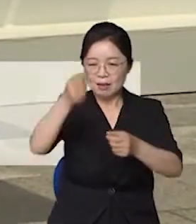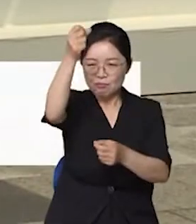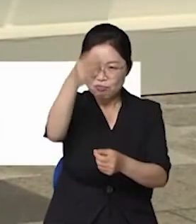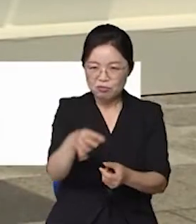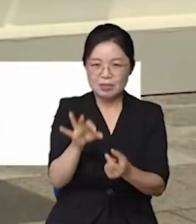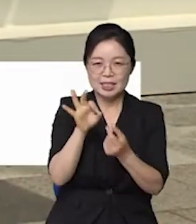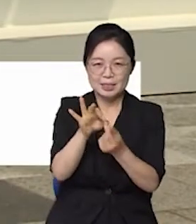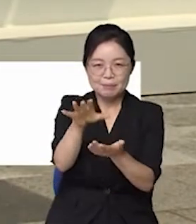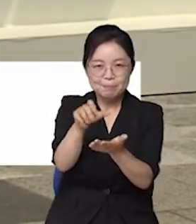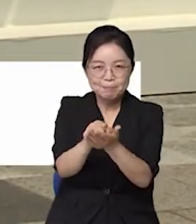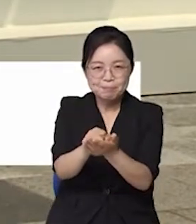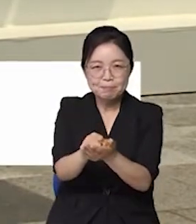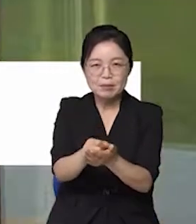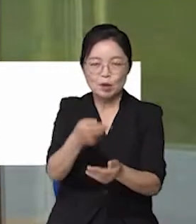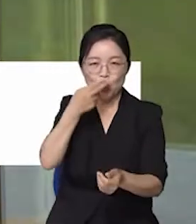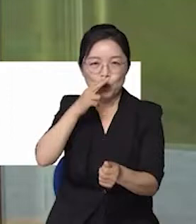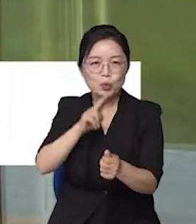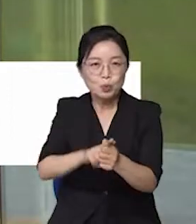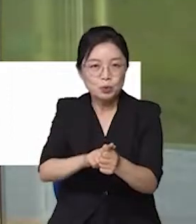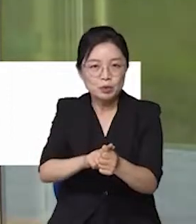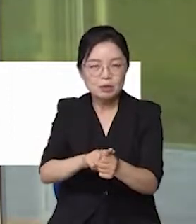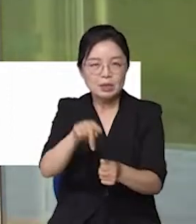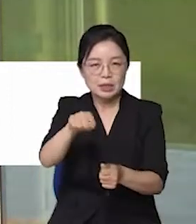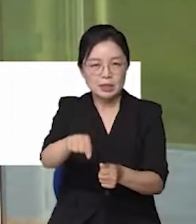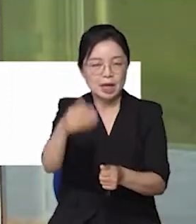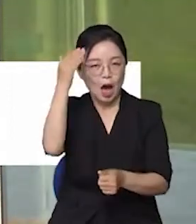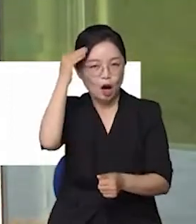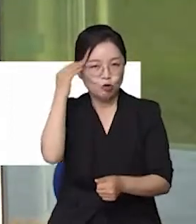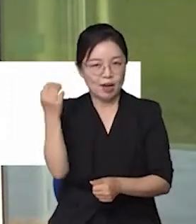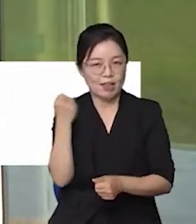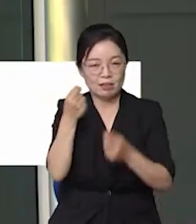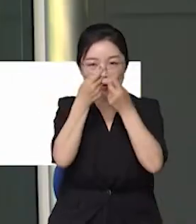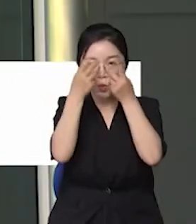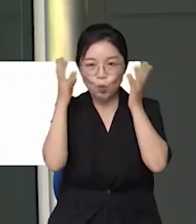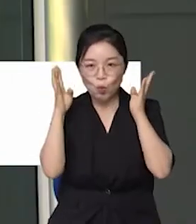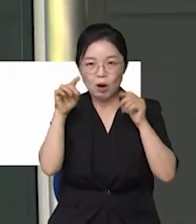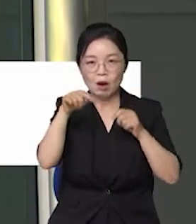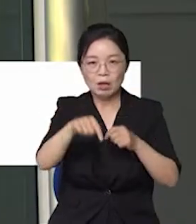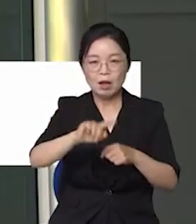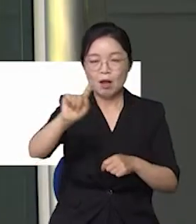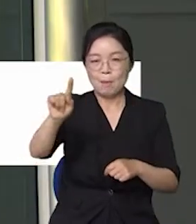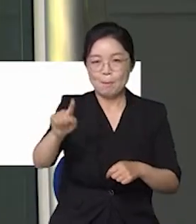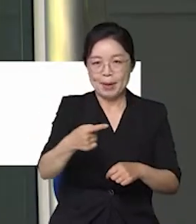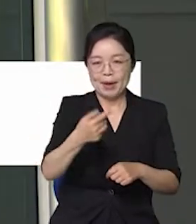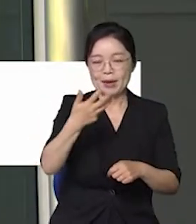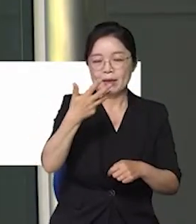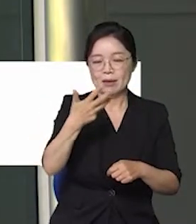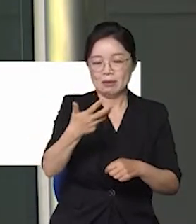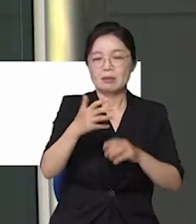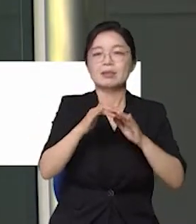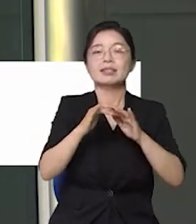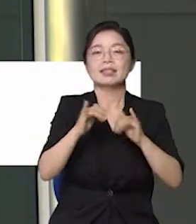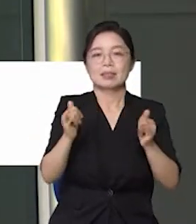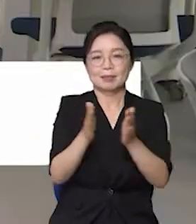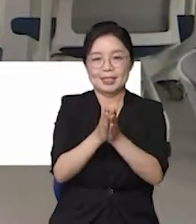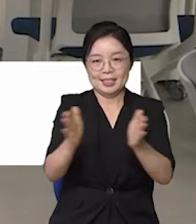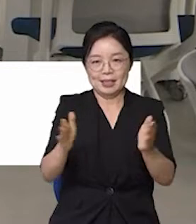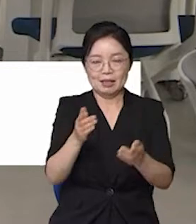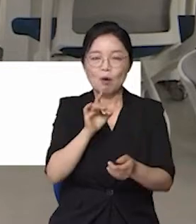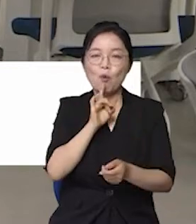목표로 새로운 도전에 나선 한국에너지공과대학은 108명의 단일 학부로 운영을 시작했습니다.